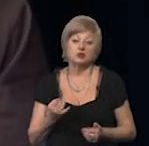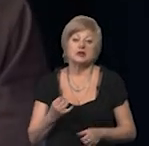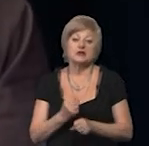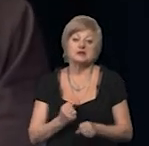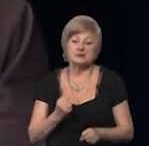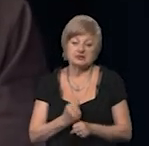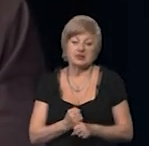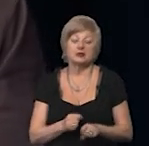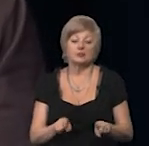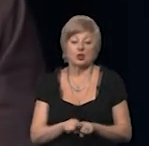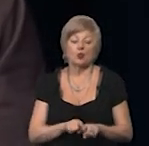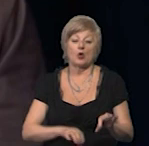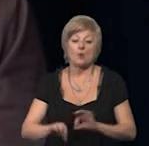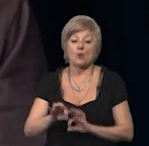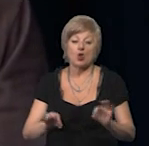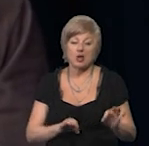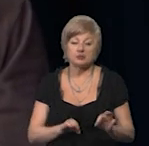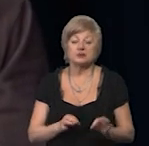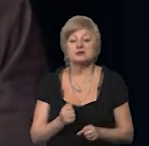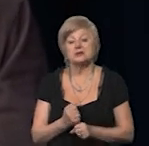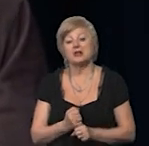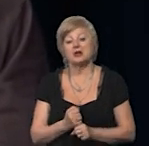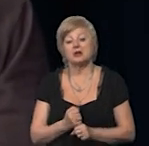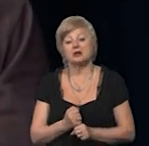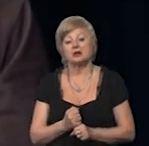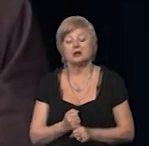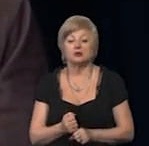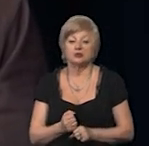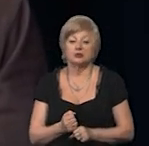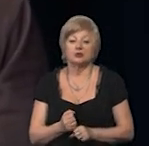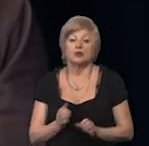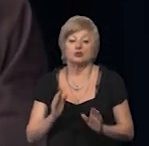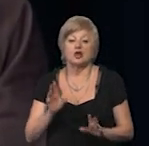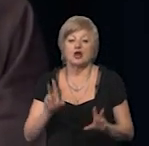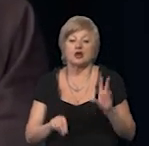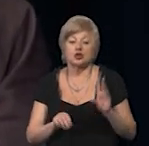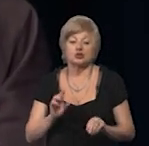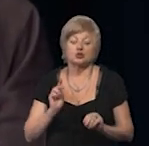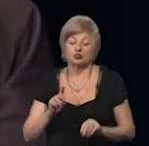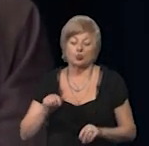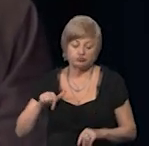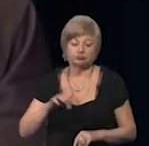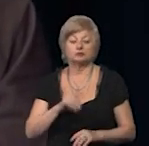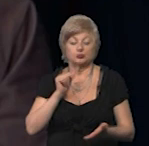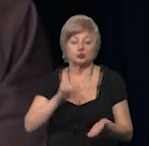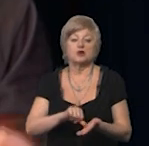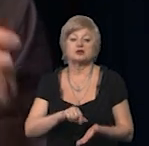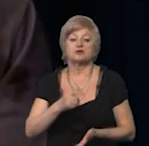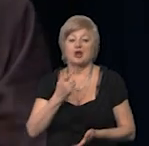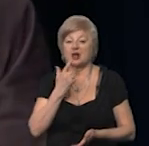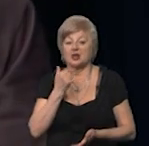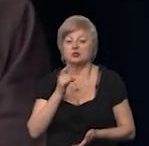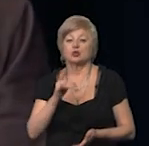тобі проєкт. І ми зробили проєкт, тільки був розрахований вийти на Червону руту. Називався